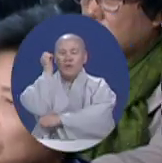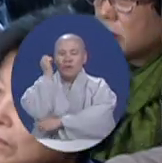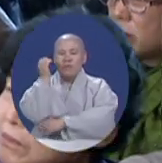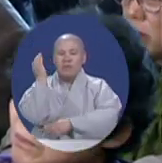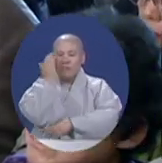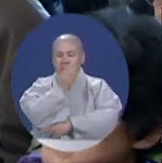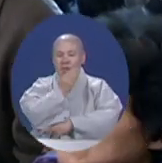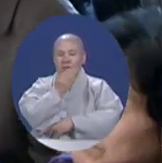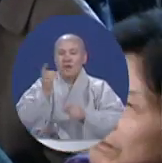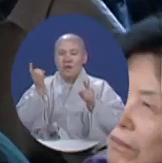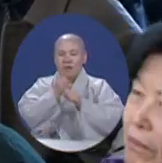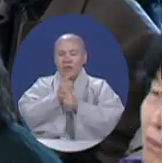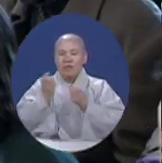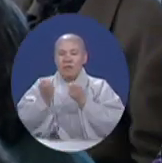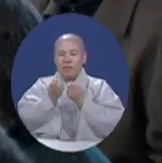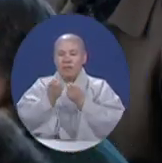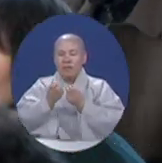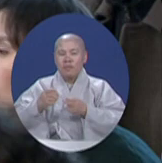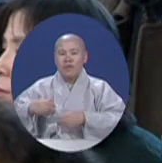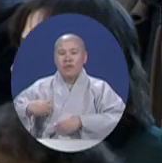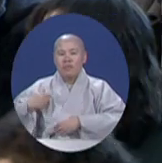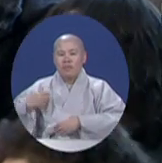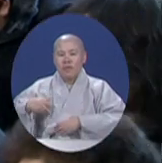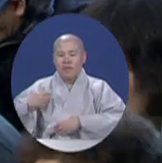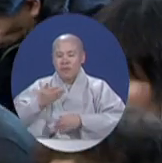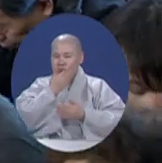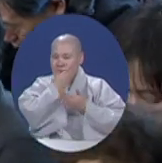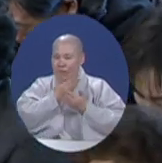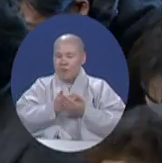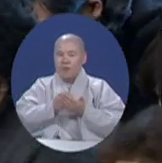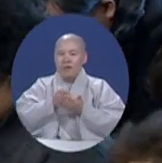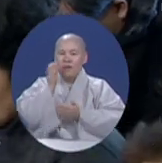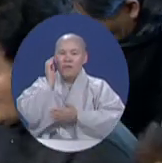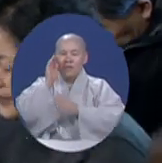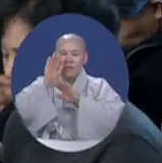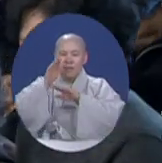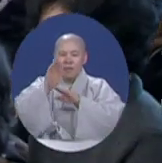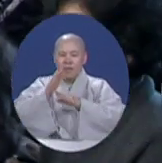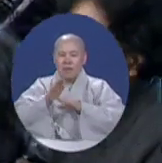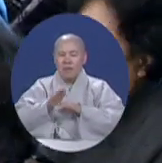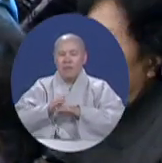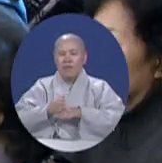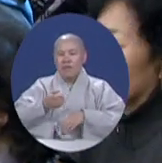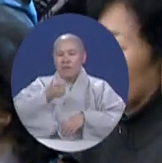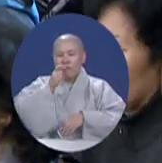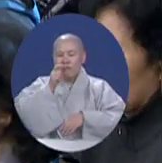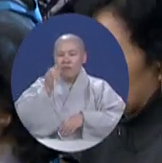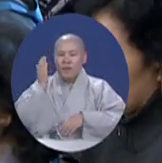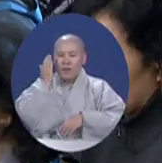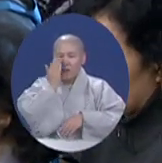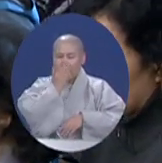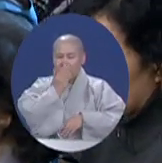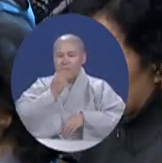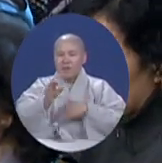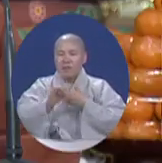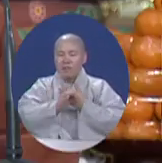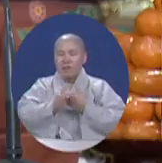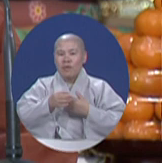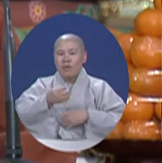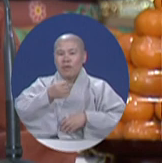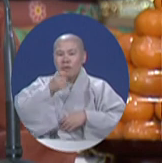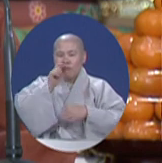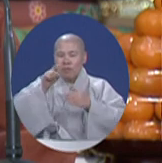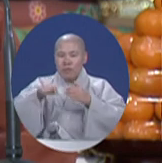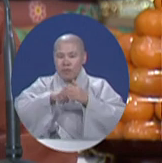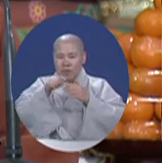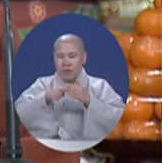법문입니까? 수정의 영명이요 물이 깨끗하면 물에 비치는 그림자가 밝고